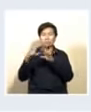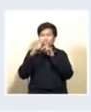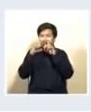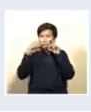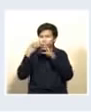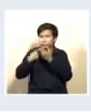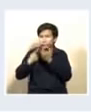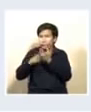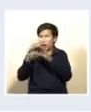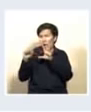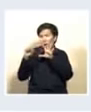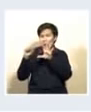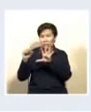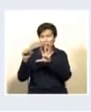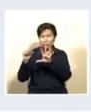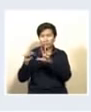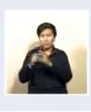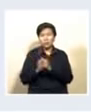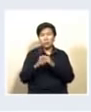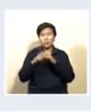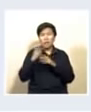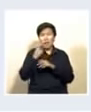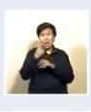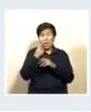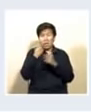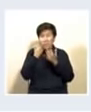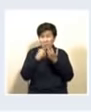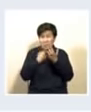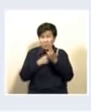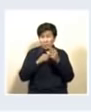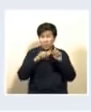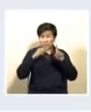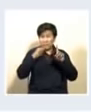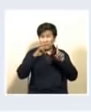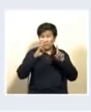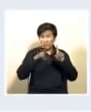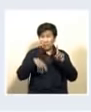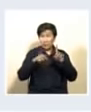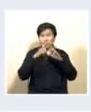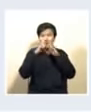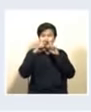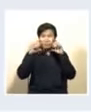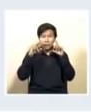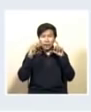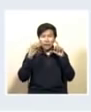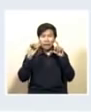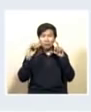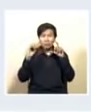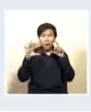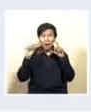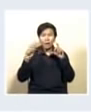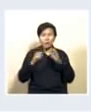ซึ่งตอนนี้เนี่ยกำหนดส่งเนี่ยก็คือต้นเมษาเนี่ยต้องขอกราบเรียนนะครับว่า 200,000 ชิ้นนี่เรายังไม่ได้คร